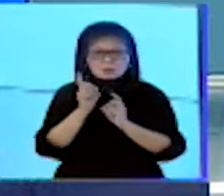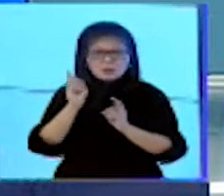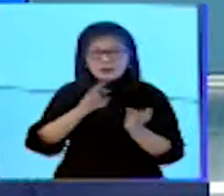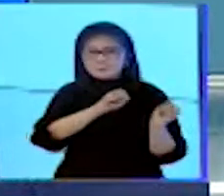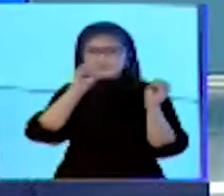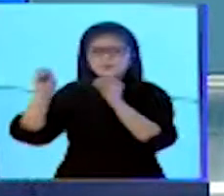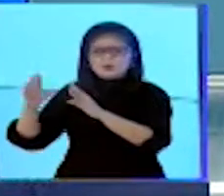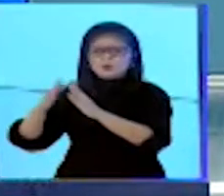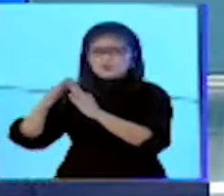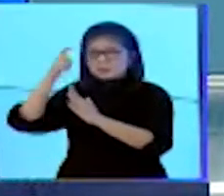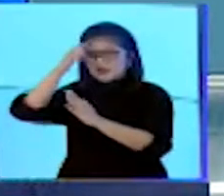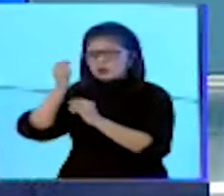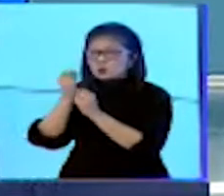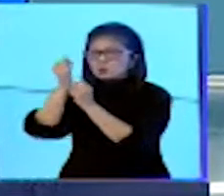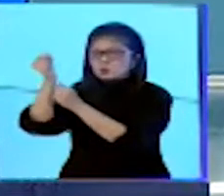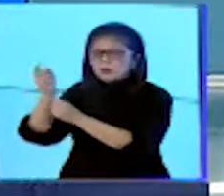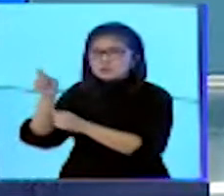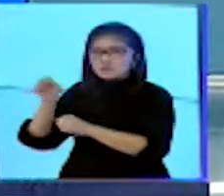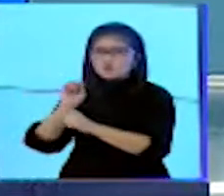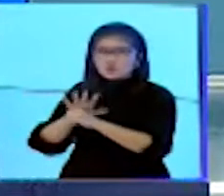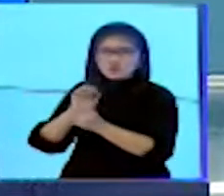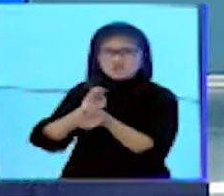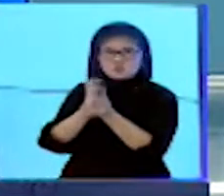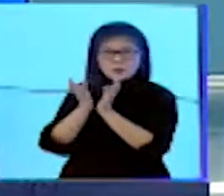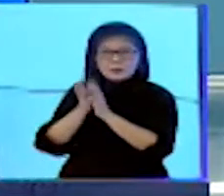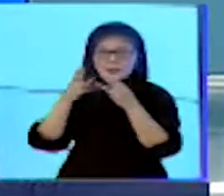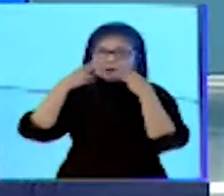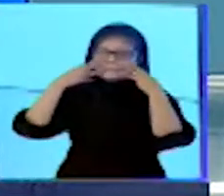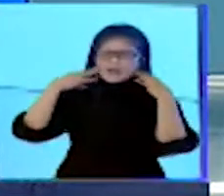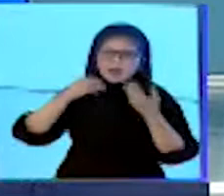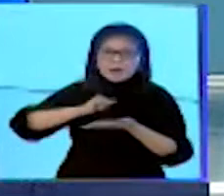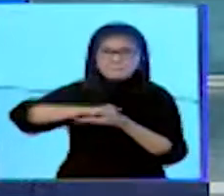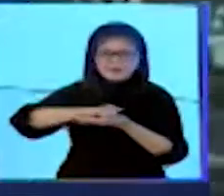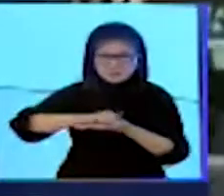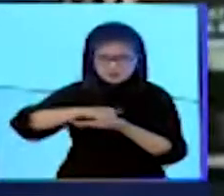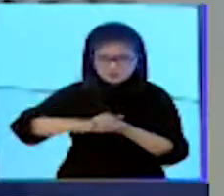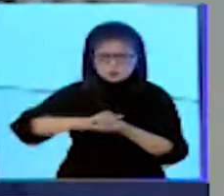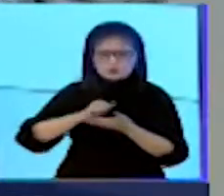ke sejumlah rumah sakit rujukan COVID di Surabaya, Malang, dan Madiun.